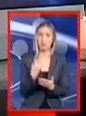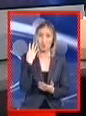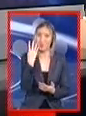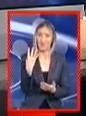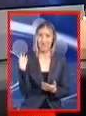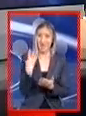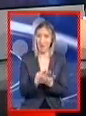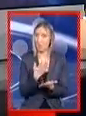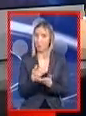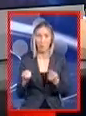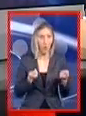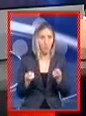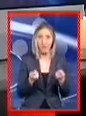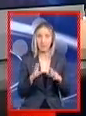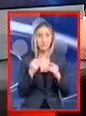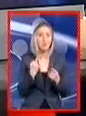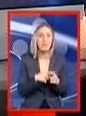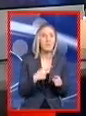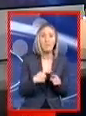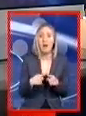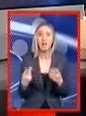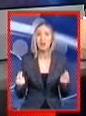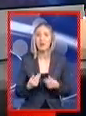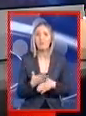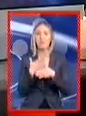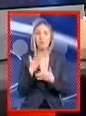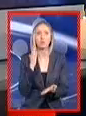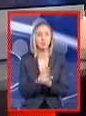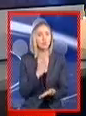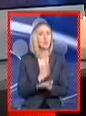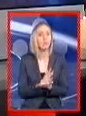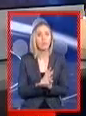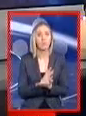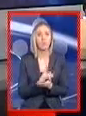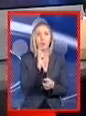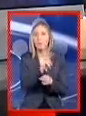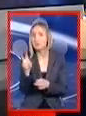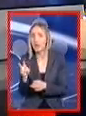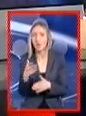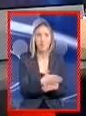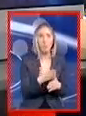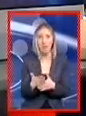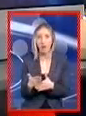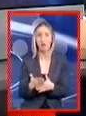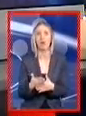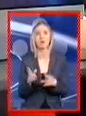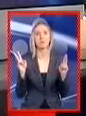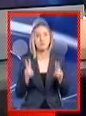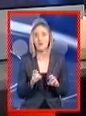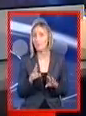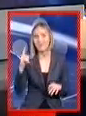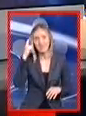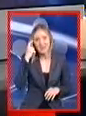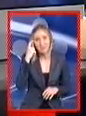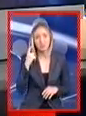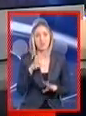itekako bio kooperativan i svuda gde je falila nekakva pomoć uvek je uskakao ili pomagao, stvarno bez